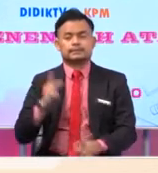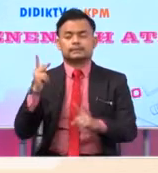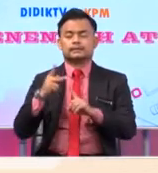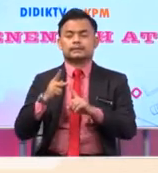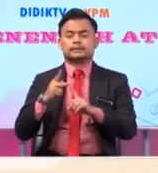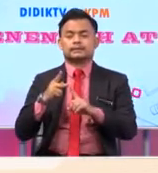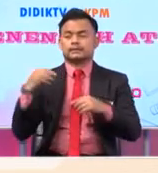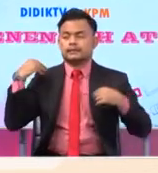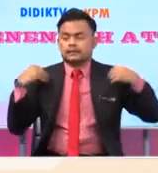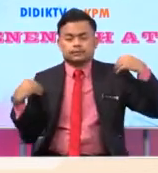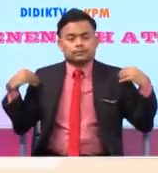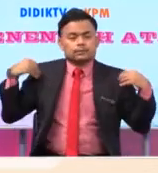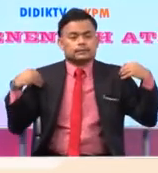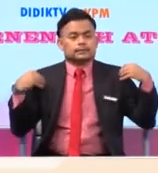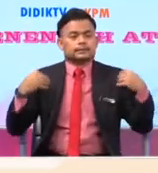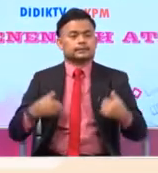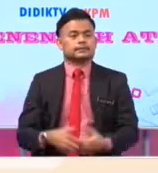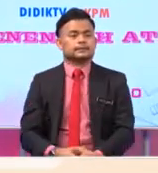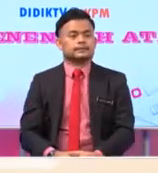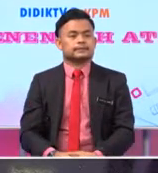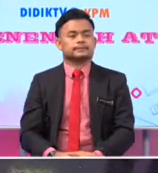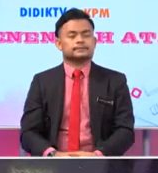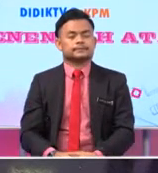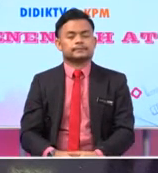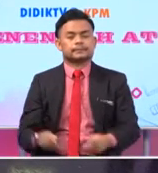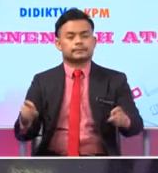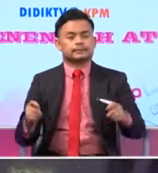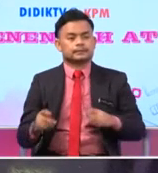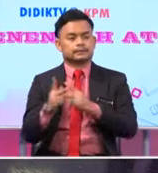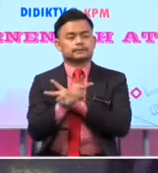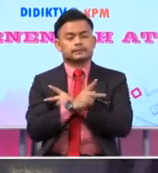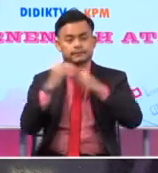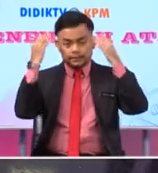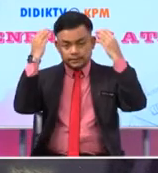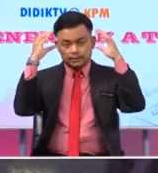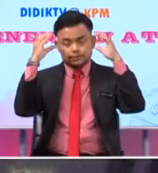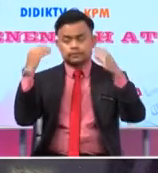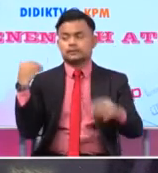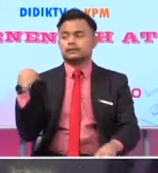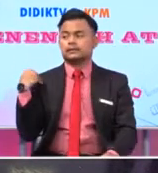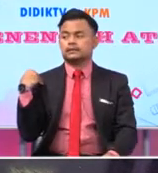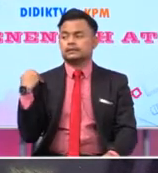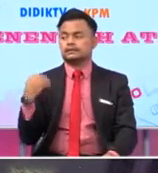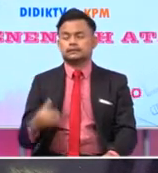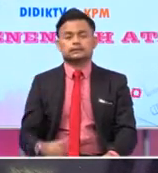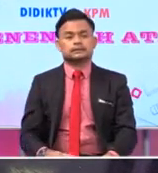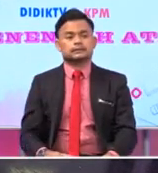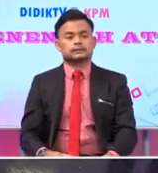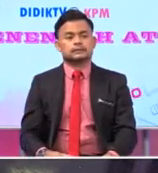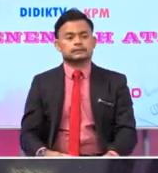sangat tepat Walmart kepenuhan kasih sego liwet memicu bagi-bagi pada Mira